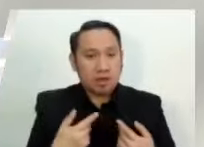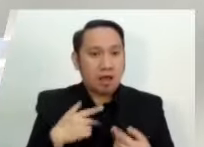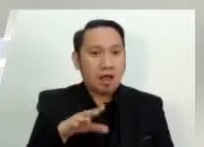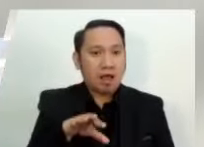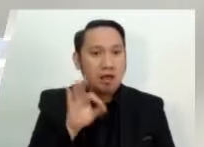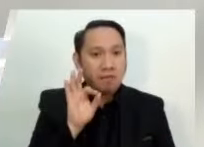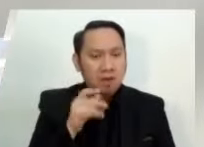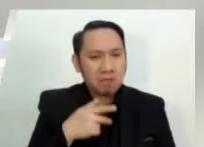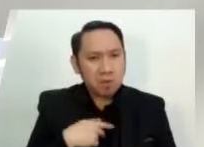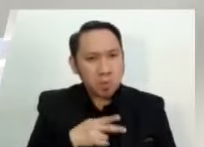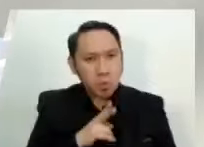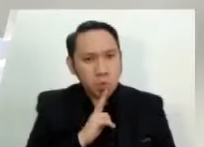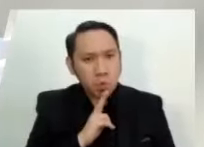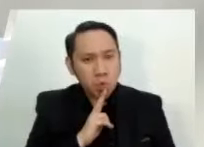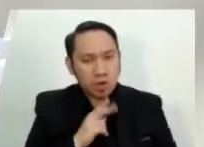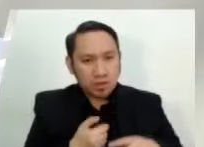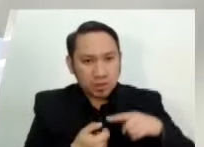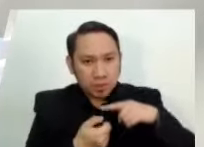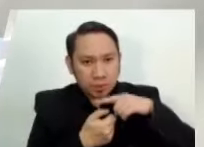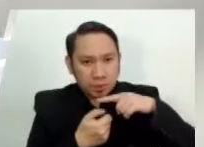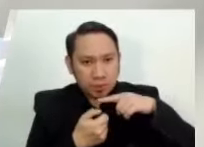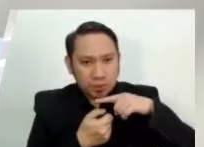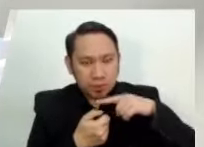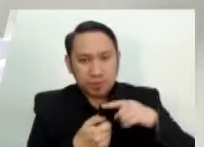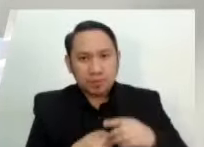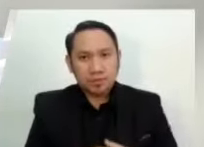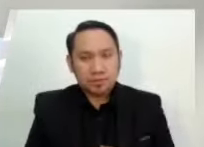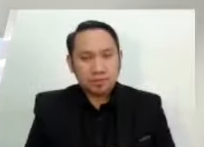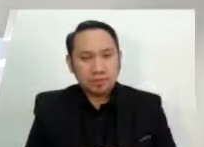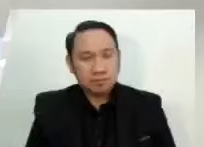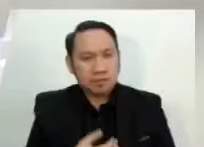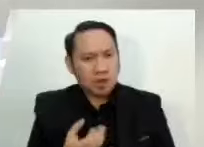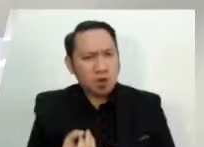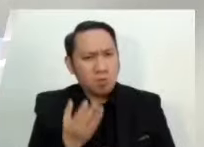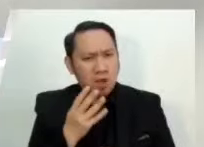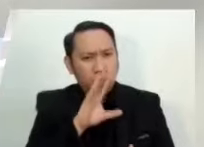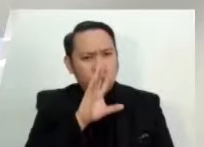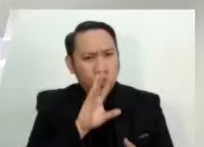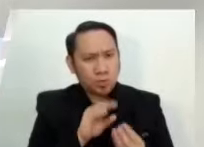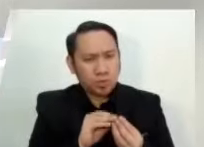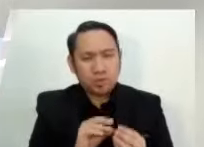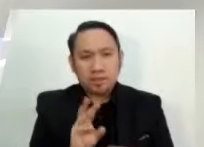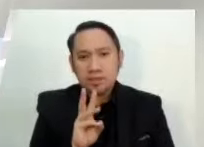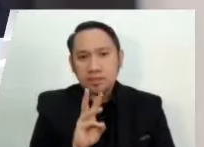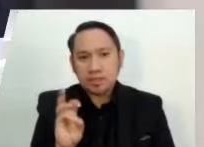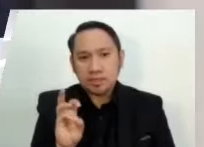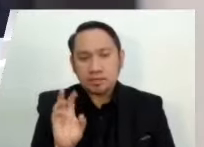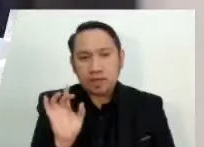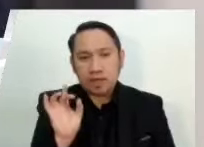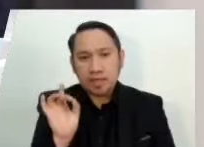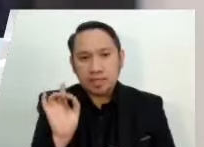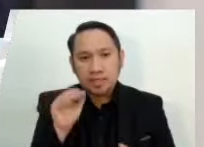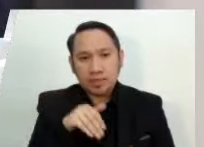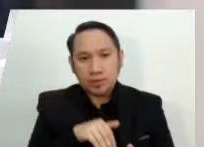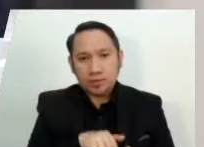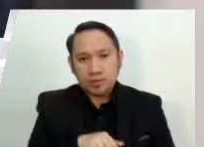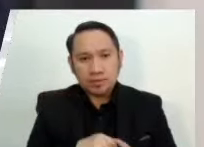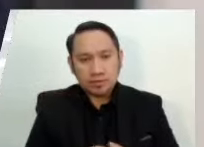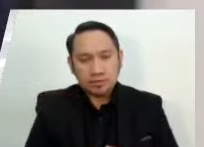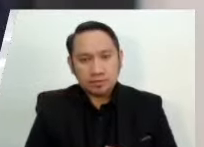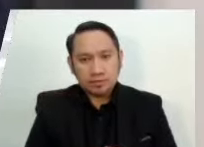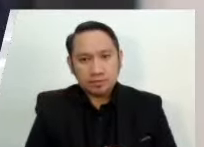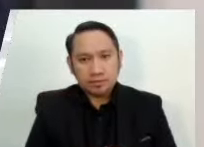timbang na 100 gramo. Nagkakahalaga ang mga ito ng 680,000 pesos. Ang source ng